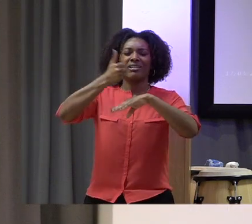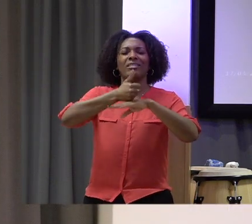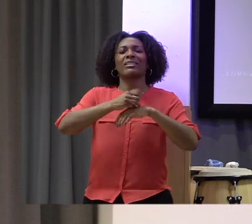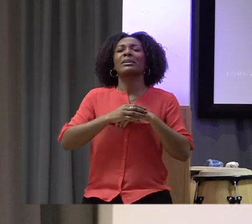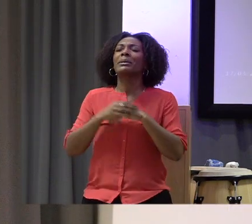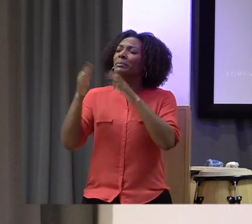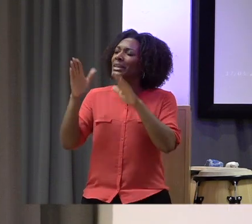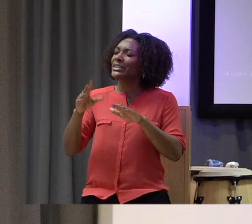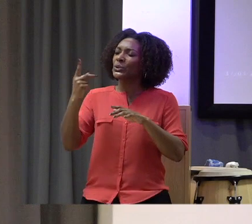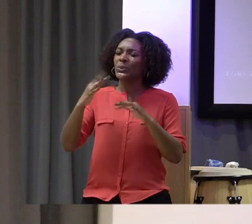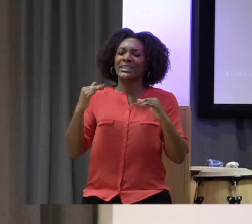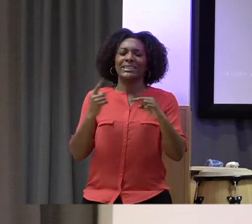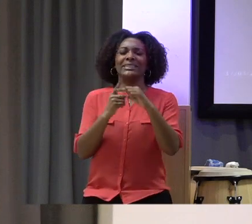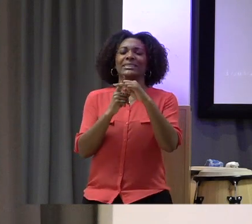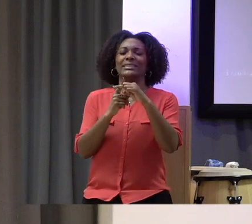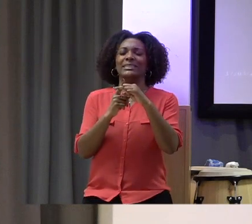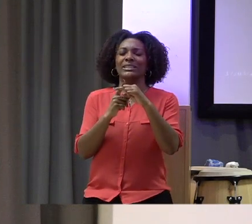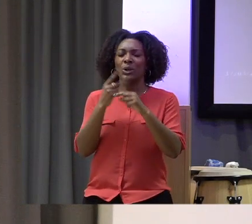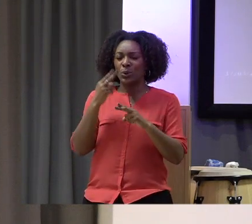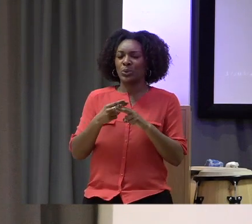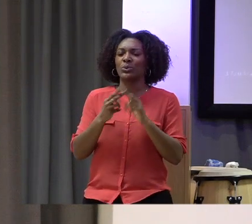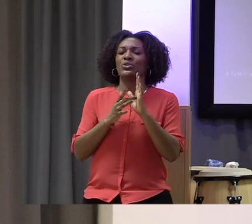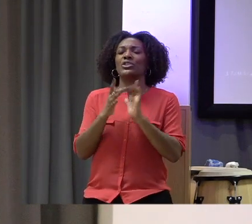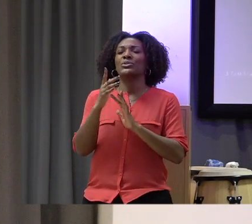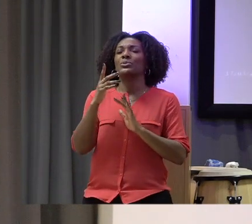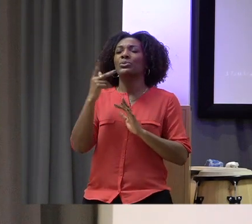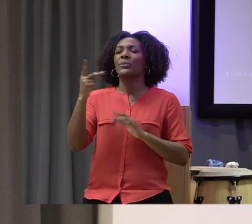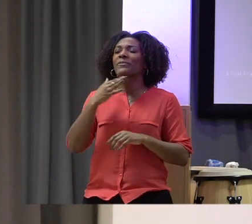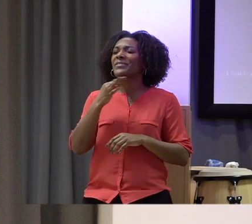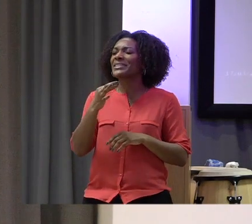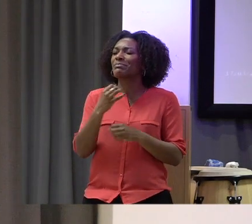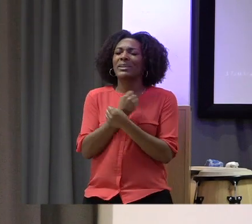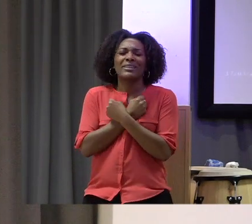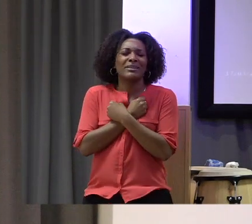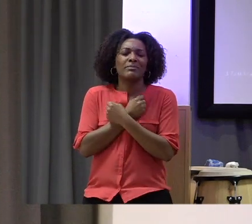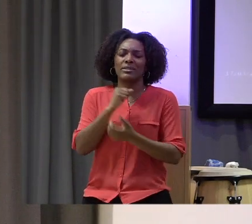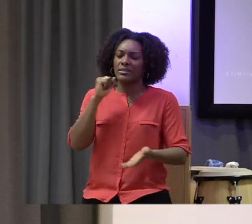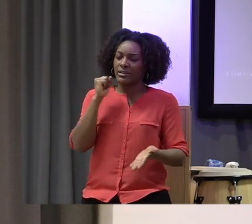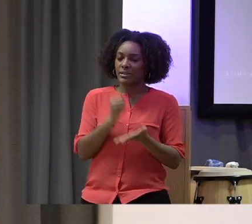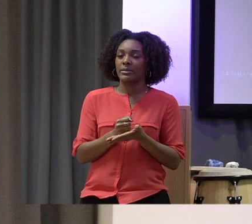Église. Fais-le au nom de Jésus, ton Fils bien-aimé. Amen.